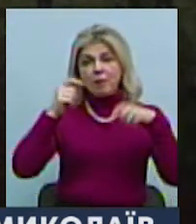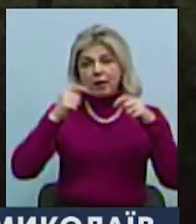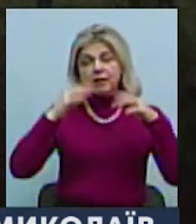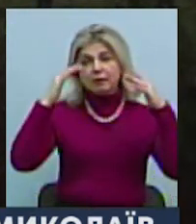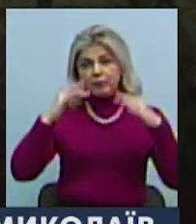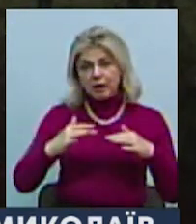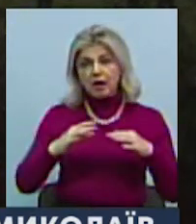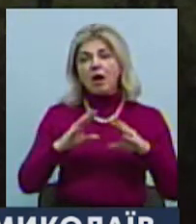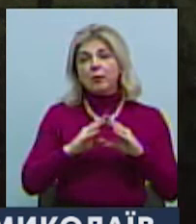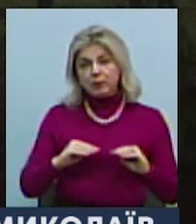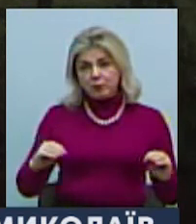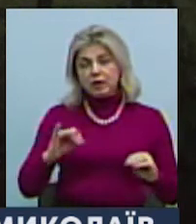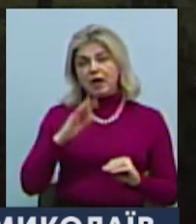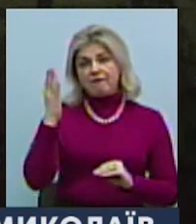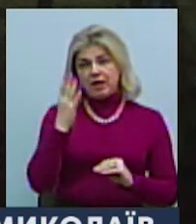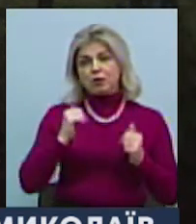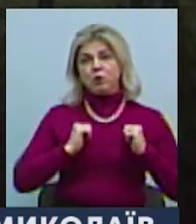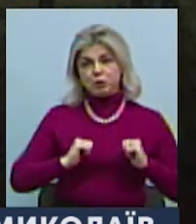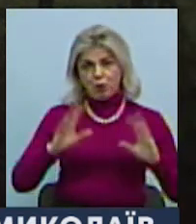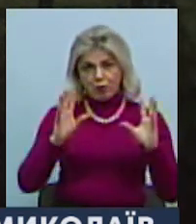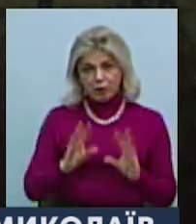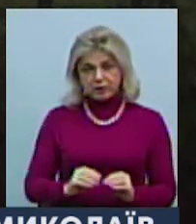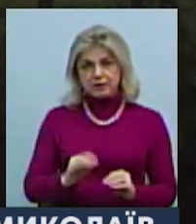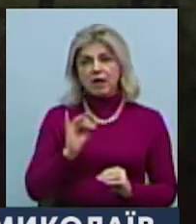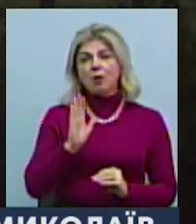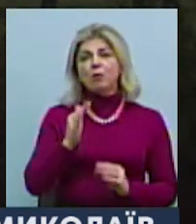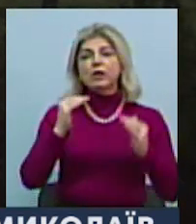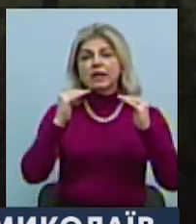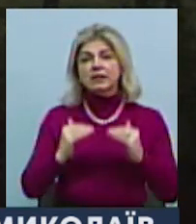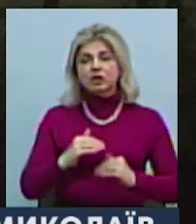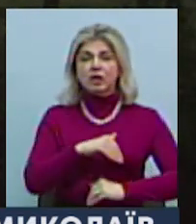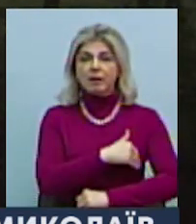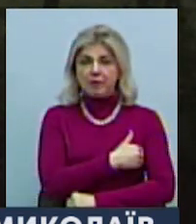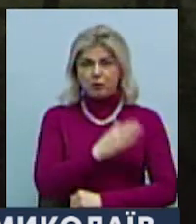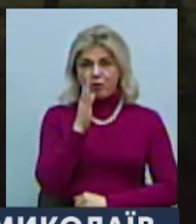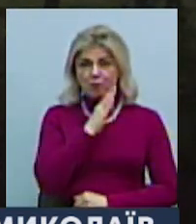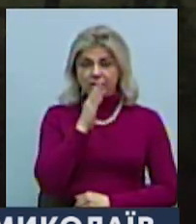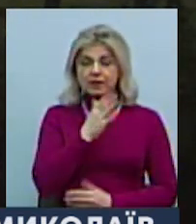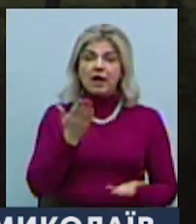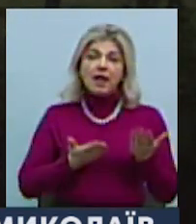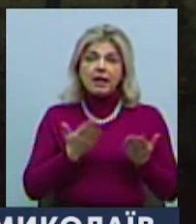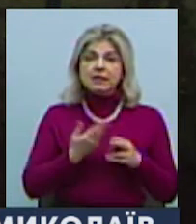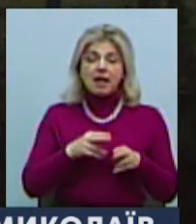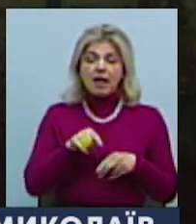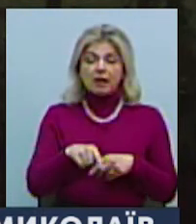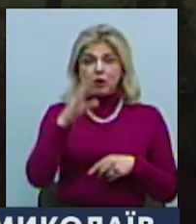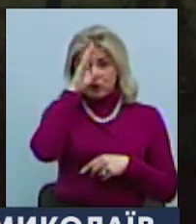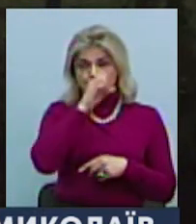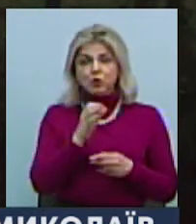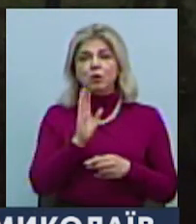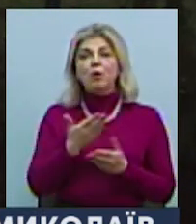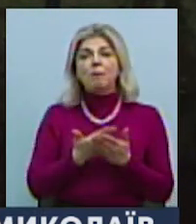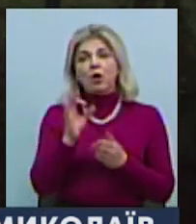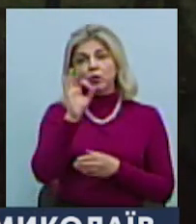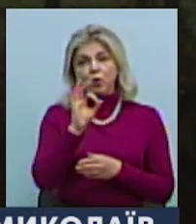вітер вщухне і відбудеться зниження температури повітря. Якщо цієї ночі вночі буде близько нуля,